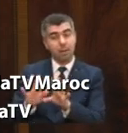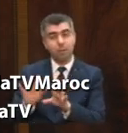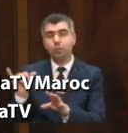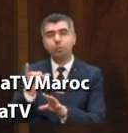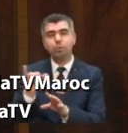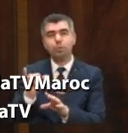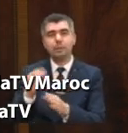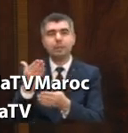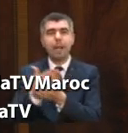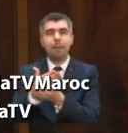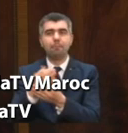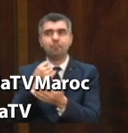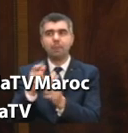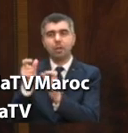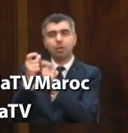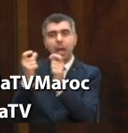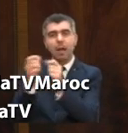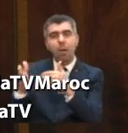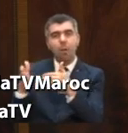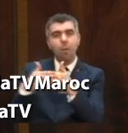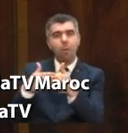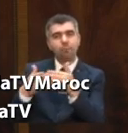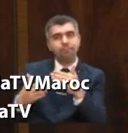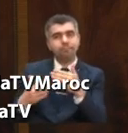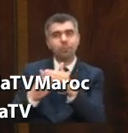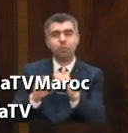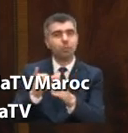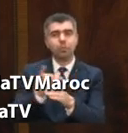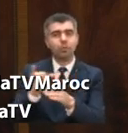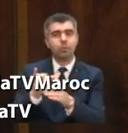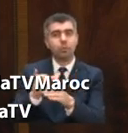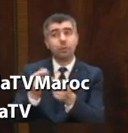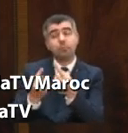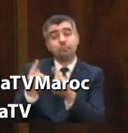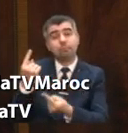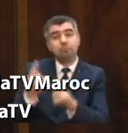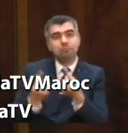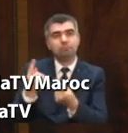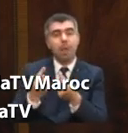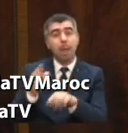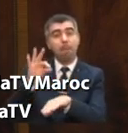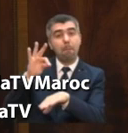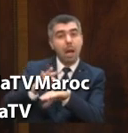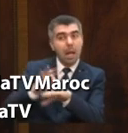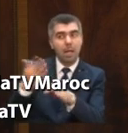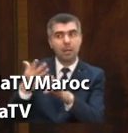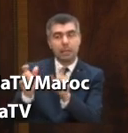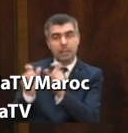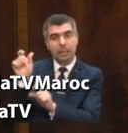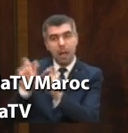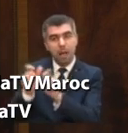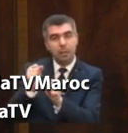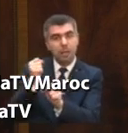نتيجة التدابير المتخذة من أجل مواجهة الجائحة، يا إما نتيجة تضررهم بالتفشي ديال